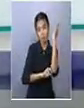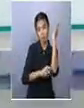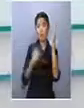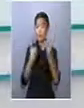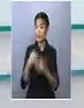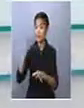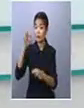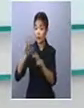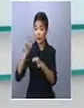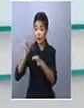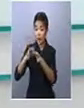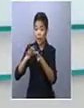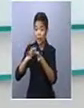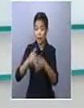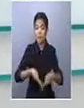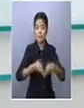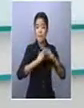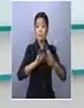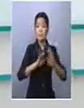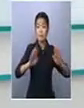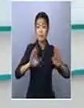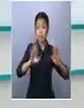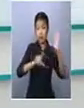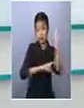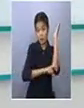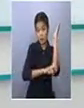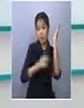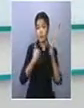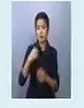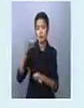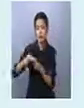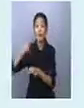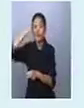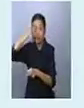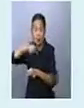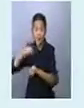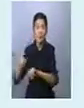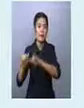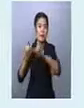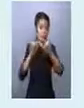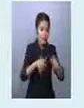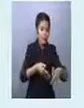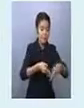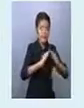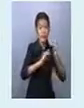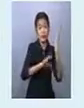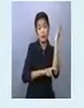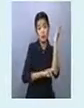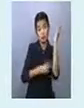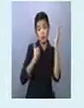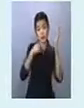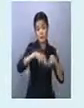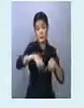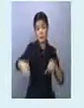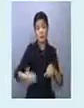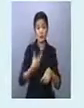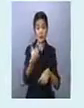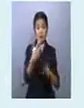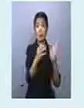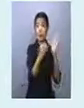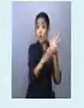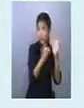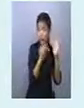าตินะคะเปิดดำเนินการที่สิงคโปร์รวมถึงธนาคารพาณิชย์ของไทยด้วยธนาคารของไทยมีทั้งหมด3แห่งด้วยกันค่ะได้แก่ธนาคารกรุงเทพธนาค